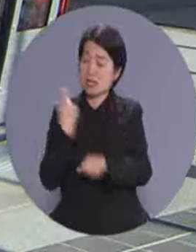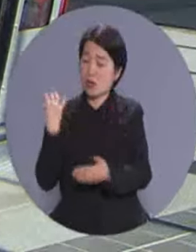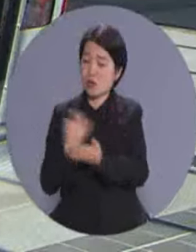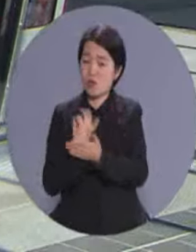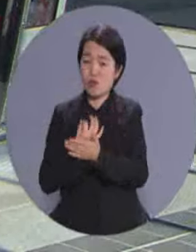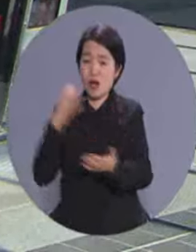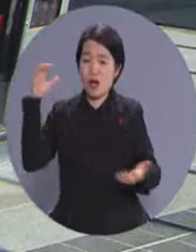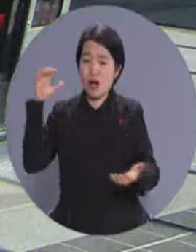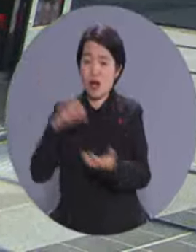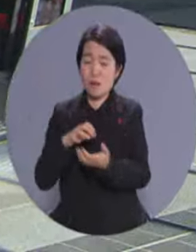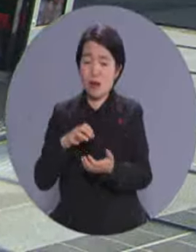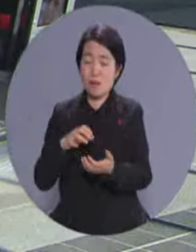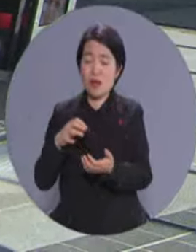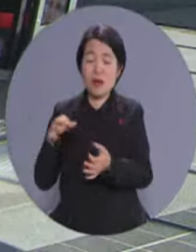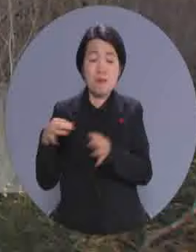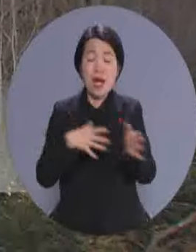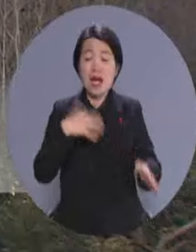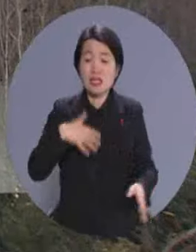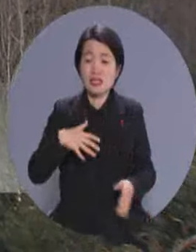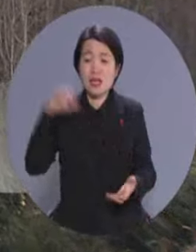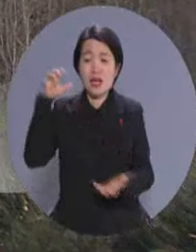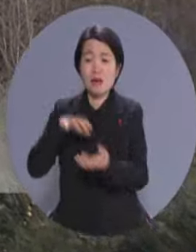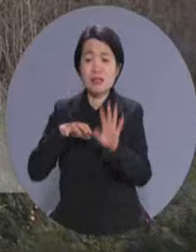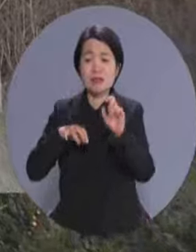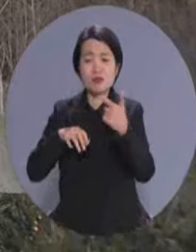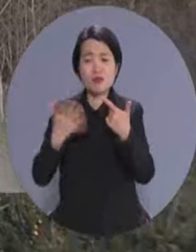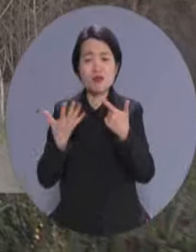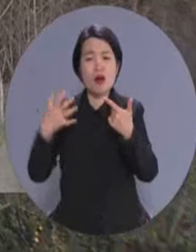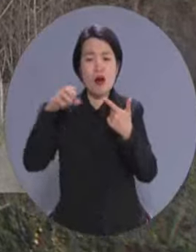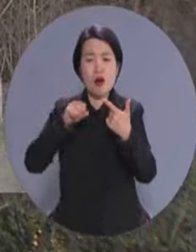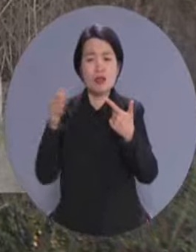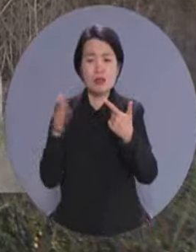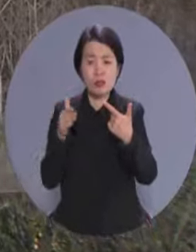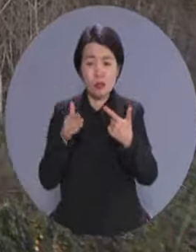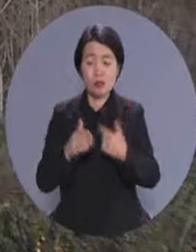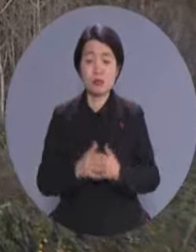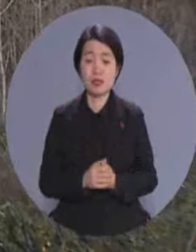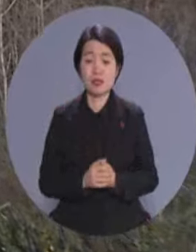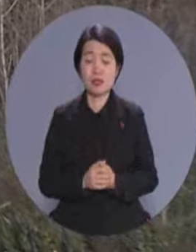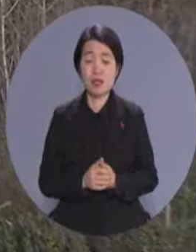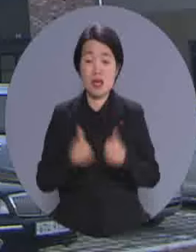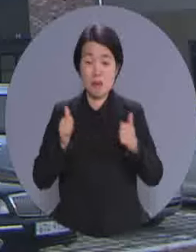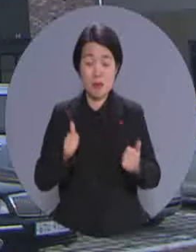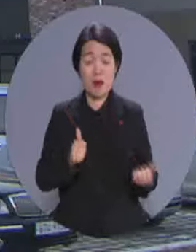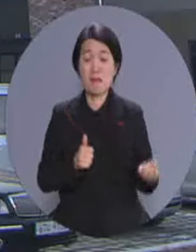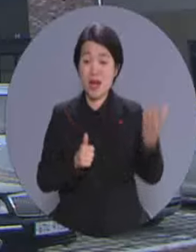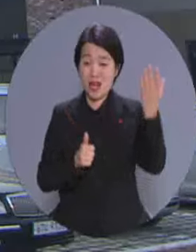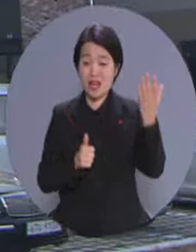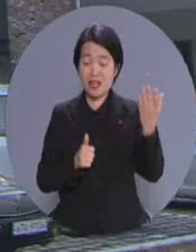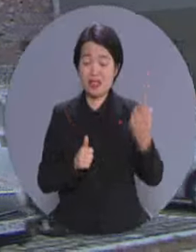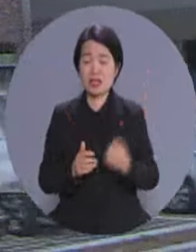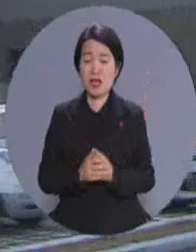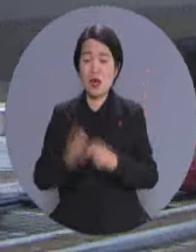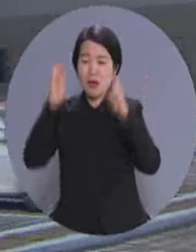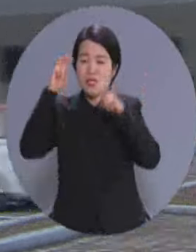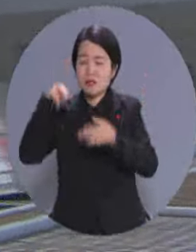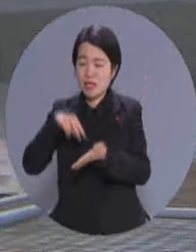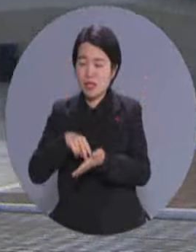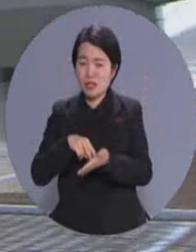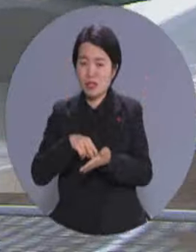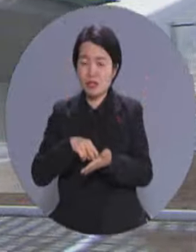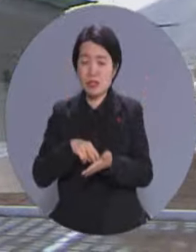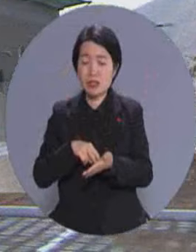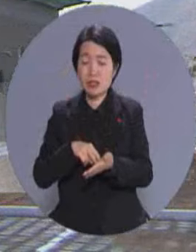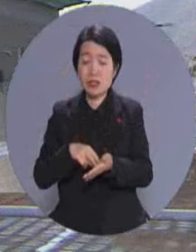매출액까지 고려하면 미납 기부금은 36억 원 정도로 추정됩니다. 법원의 이번 결정에 대해 업체 측은 여수시가